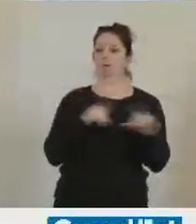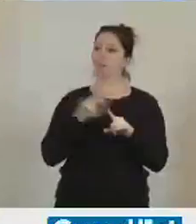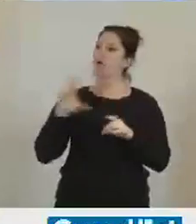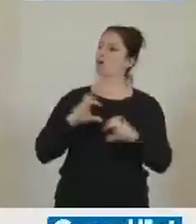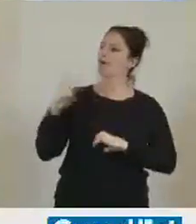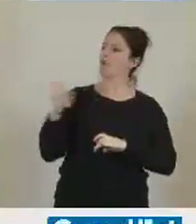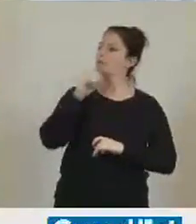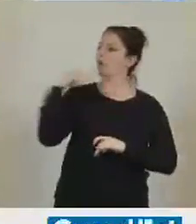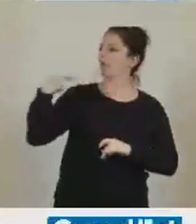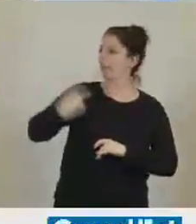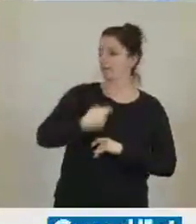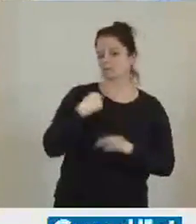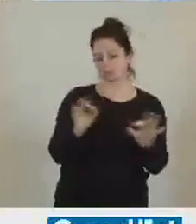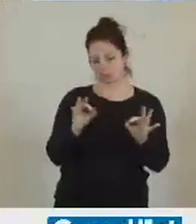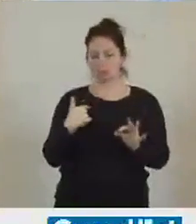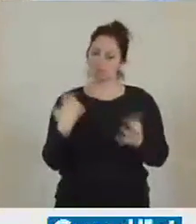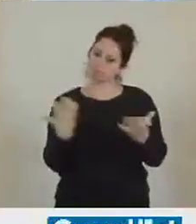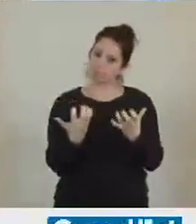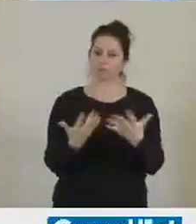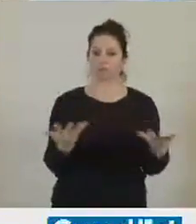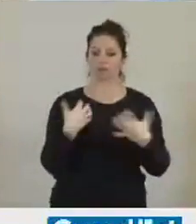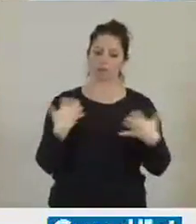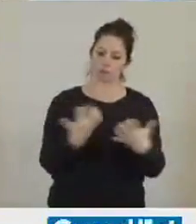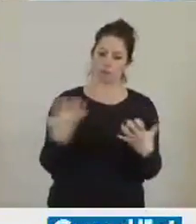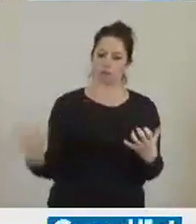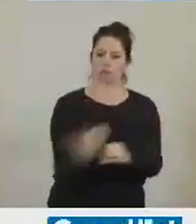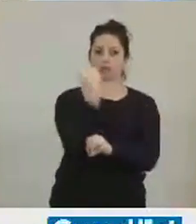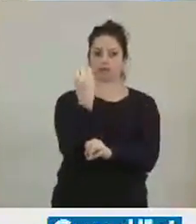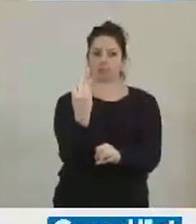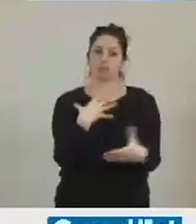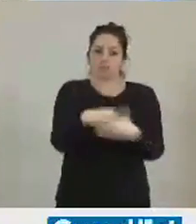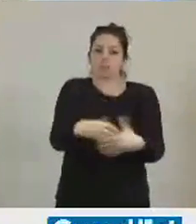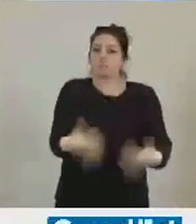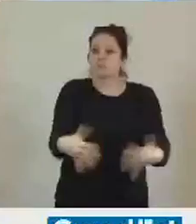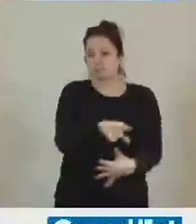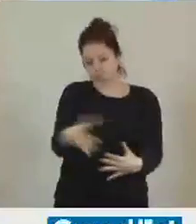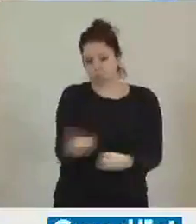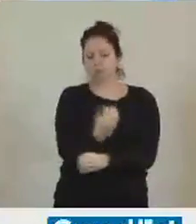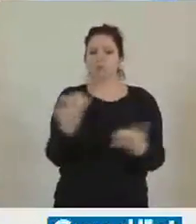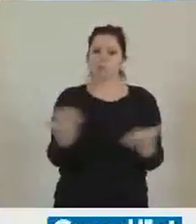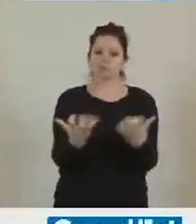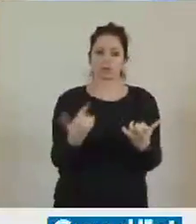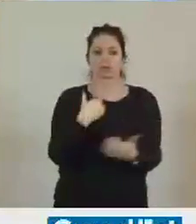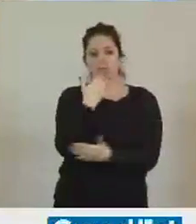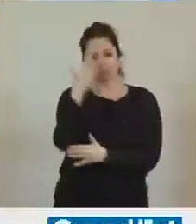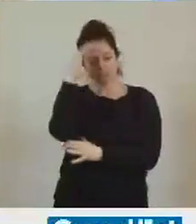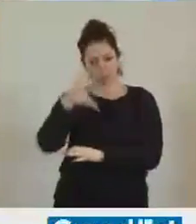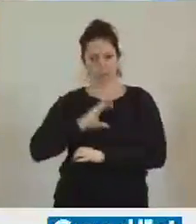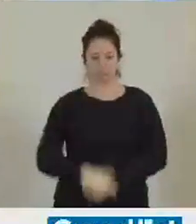mais simplement une ambition, gagner, pas simplement participer. Je vous remercie de votre attention.